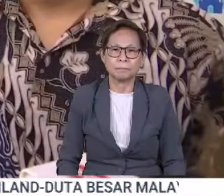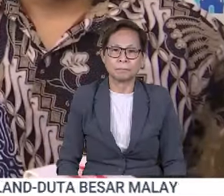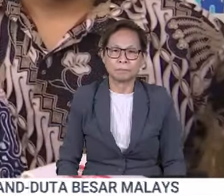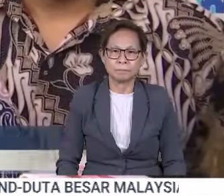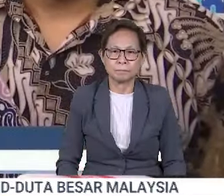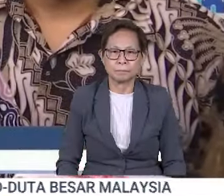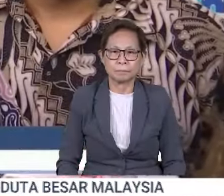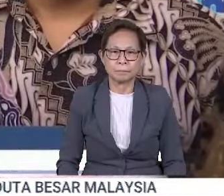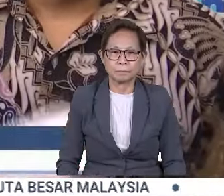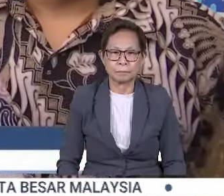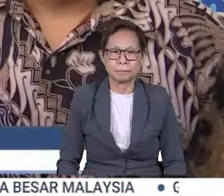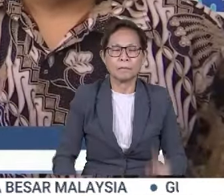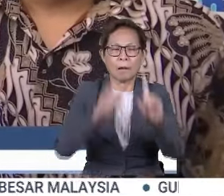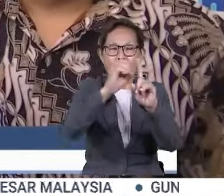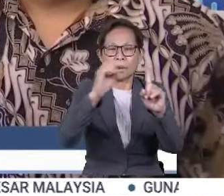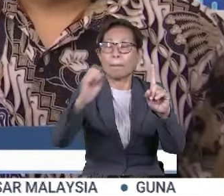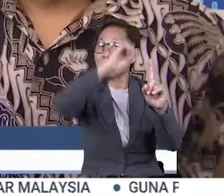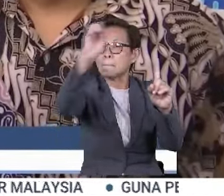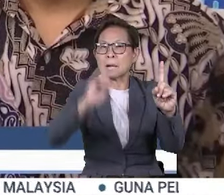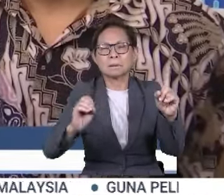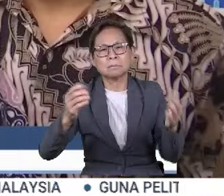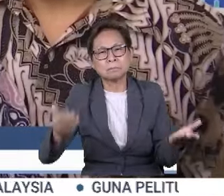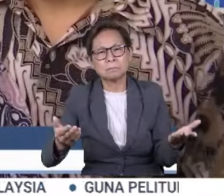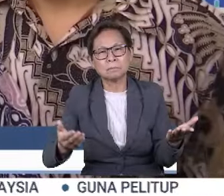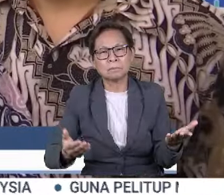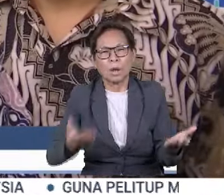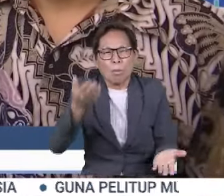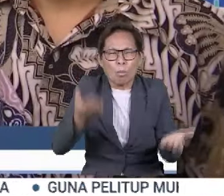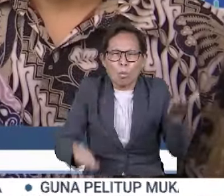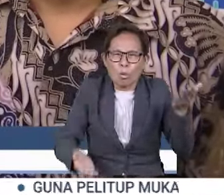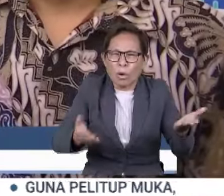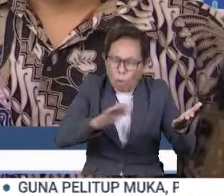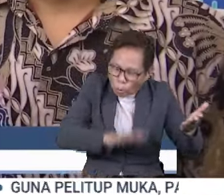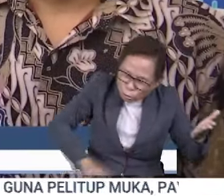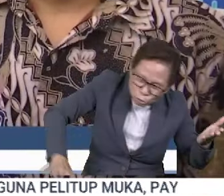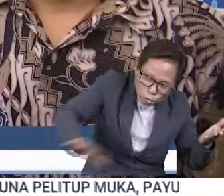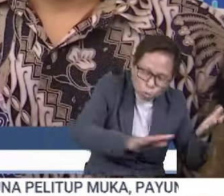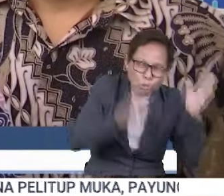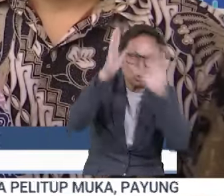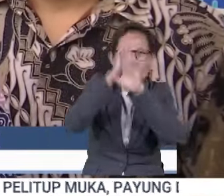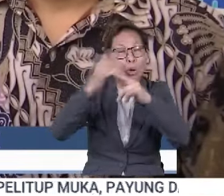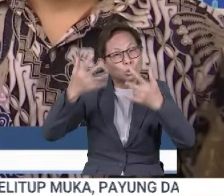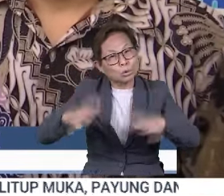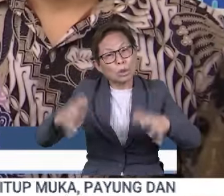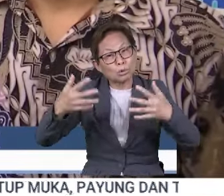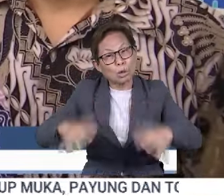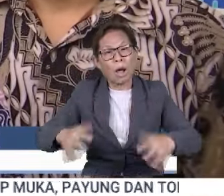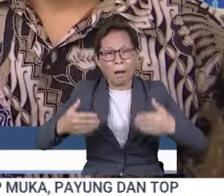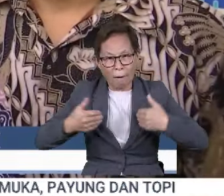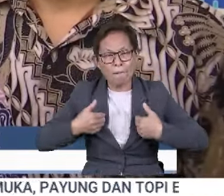Depan Nanga Merit, 100%. Mukim di seluruh Sarawak telah di apa ni